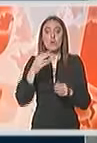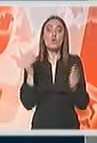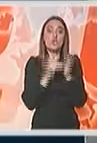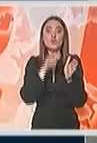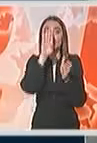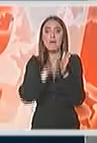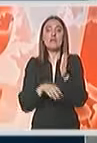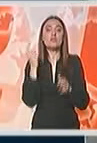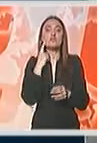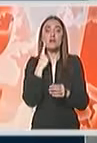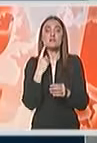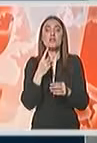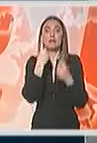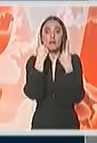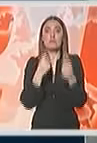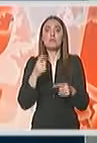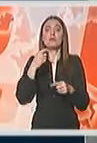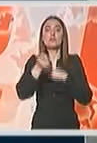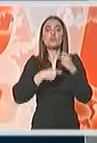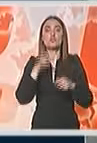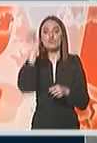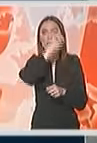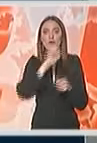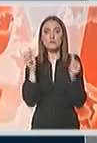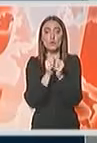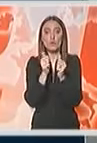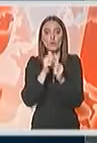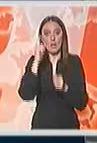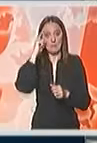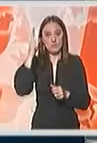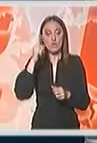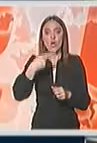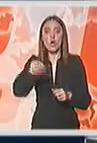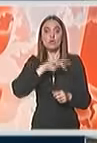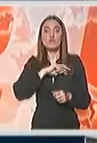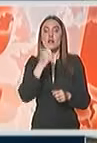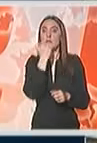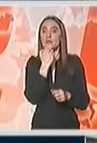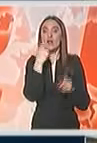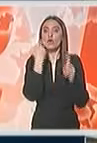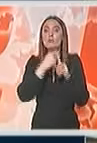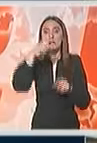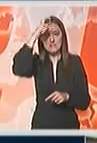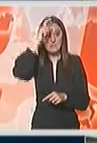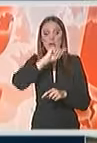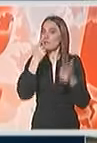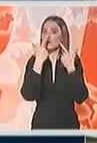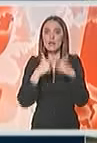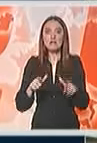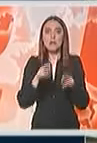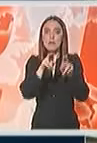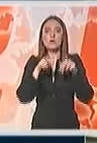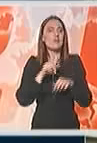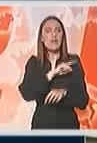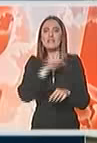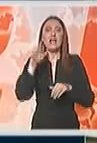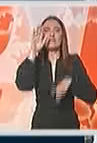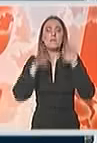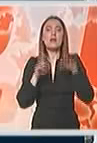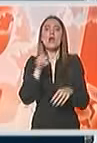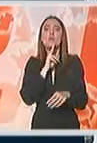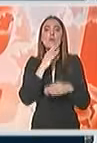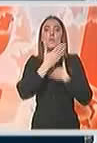manje šanse za opstanak na tržištu Evropske unije. Prema mišljenju odgovornih u Privrednoj komori, Srbija ne bi smela da preduzima nikakve mere